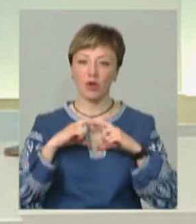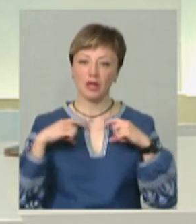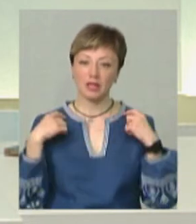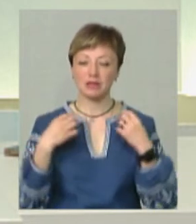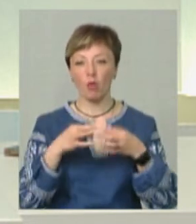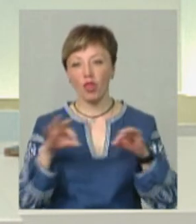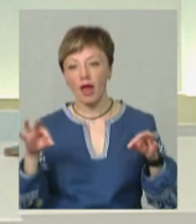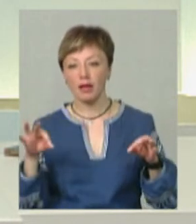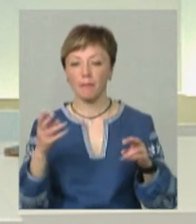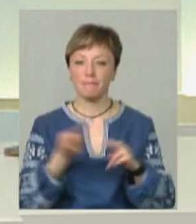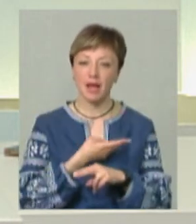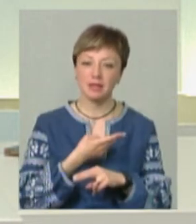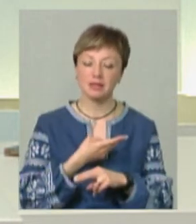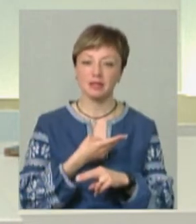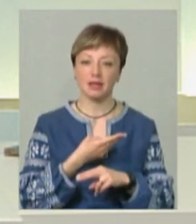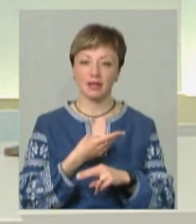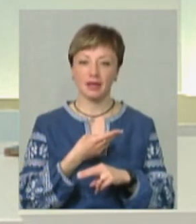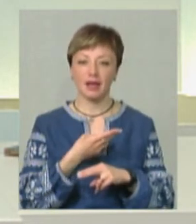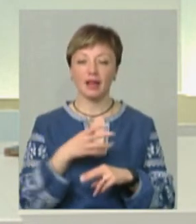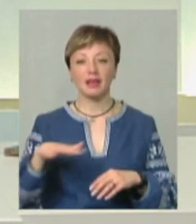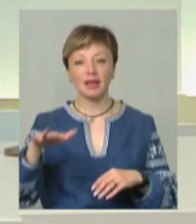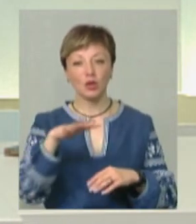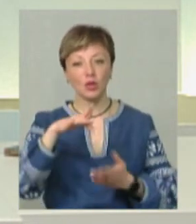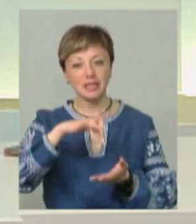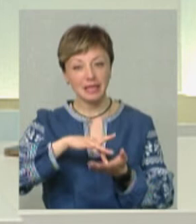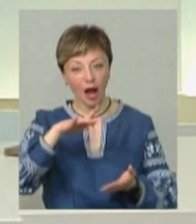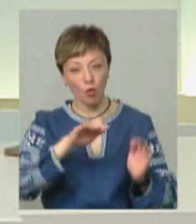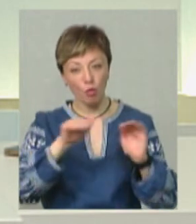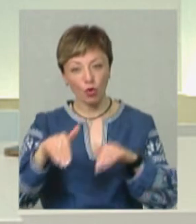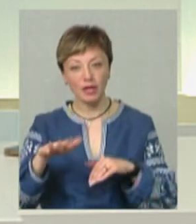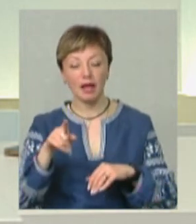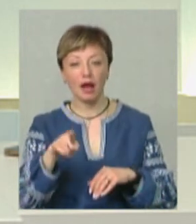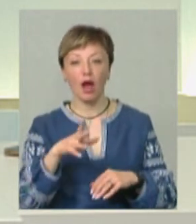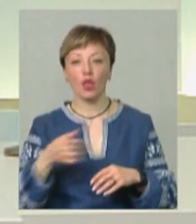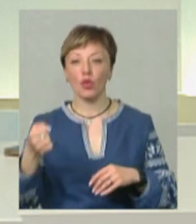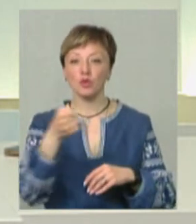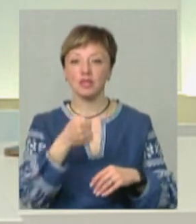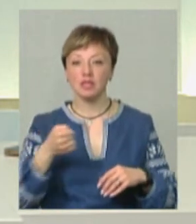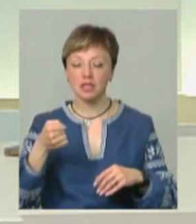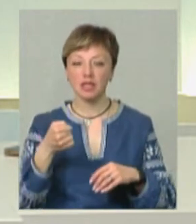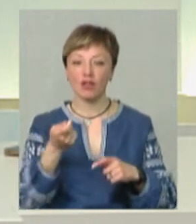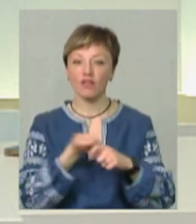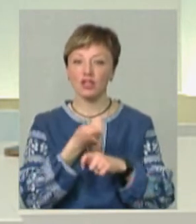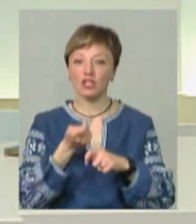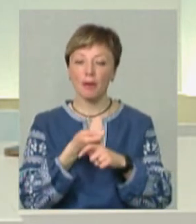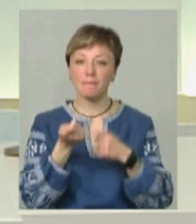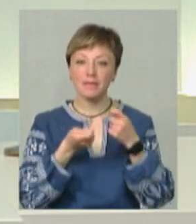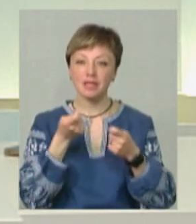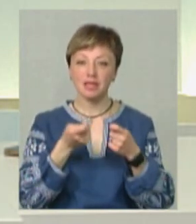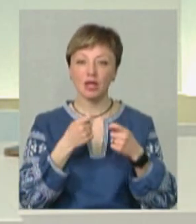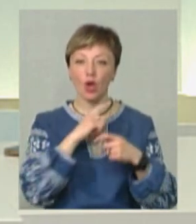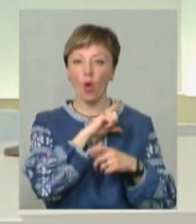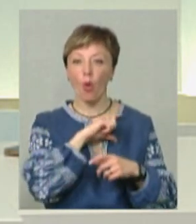з монетами, без монети. На території Центрального Поділля носили прям такі цілі вишиті бісерні